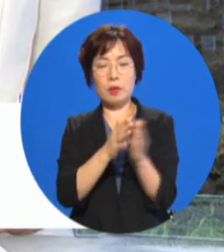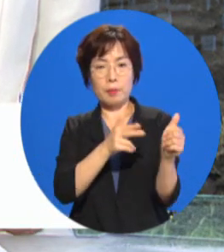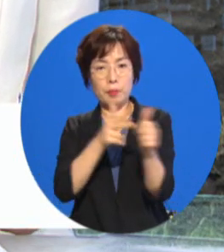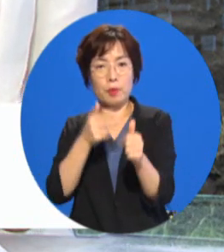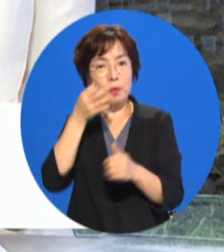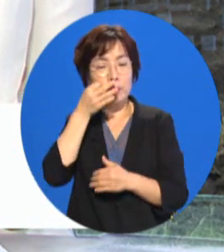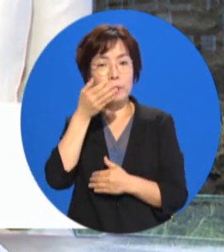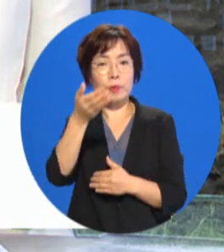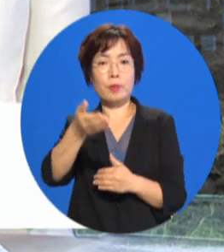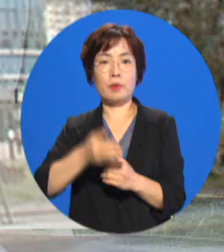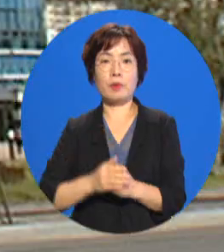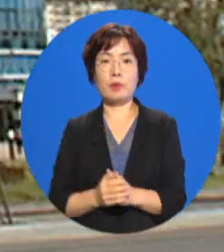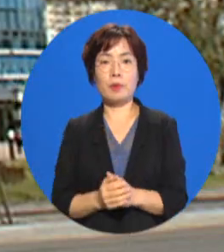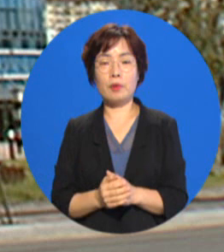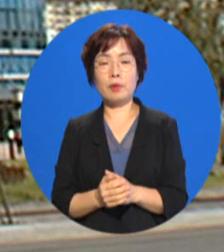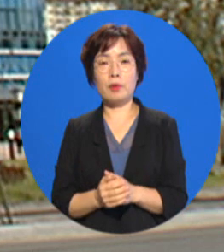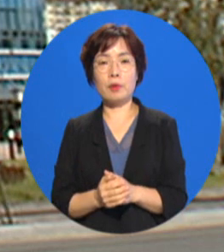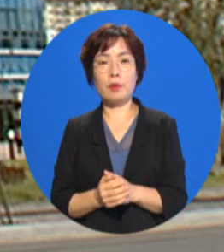직접 취재했습니다.